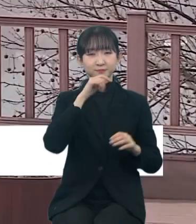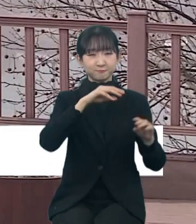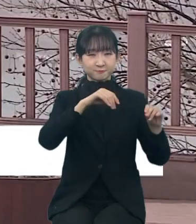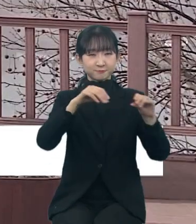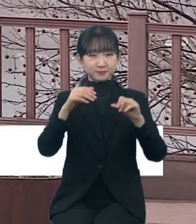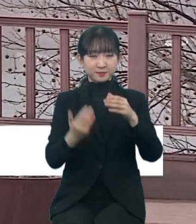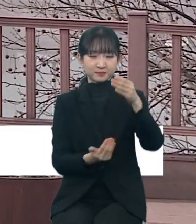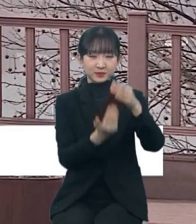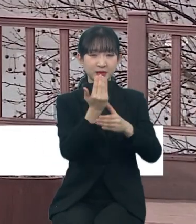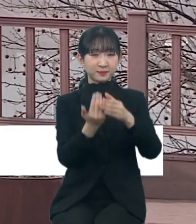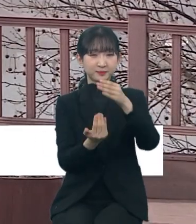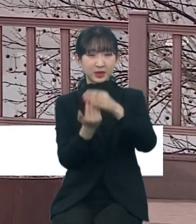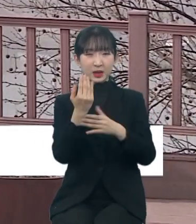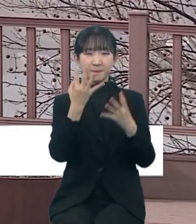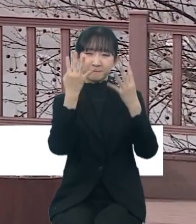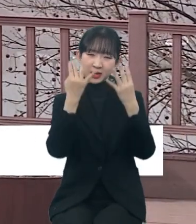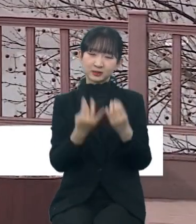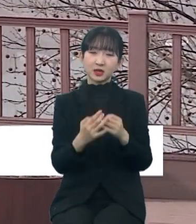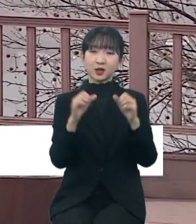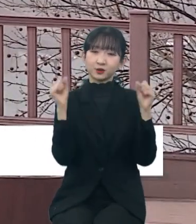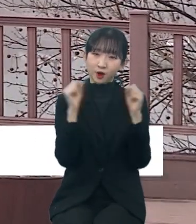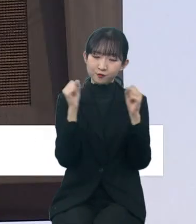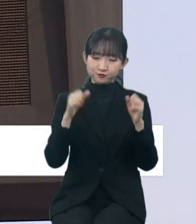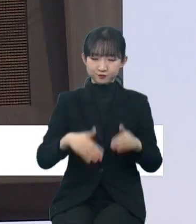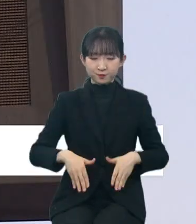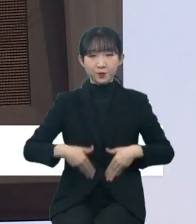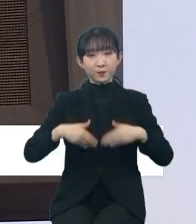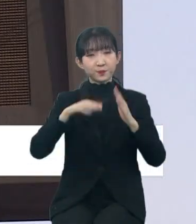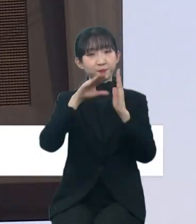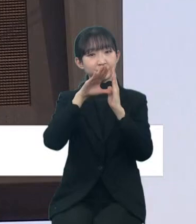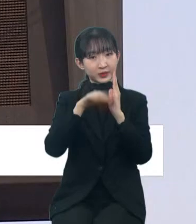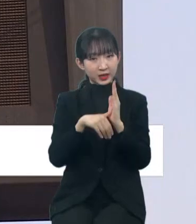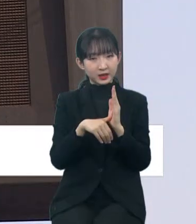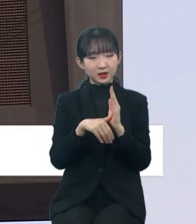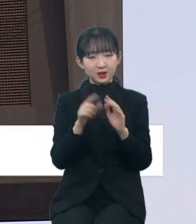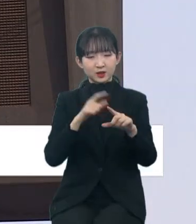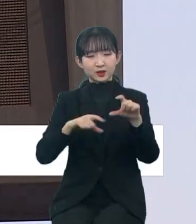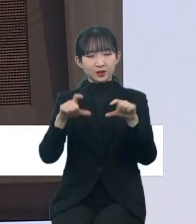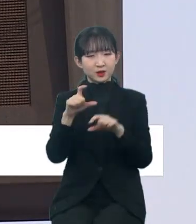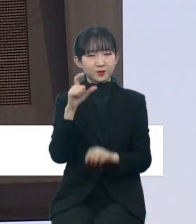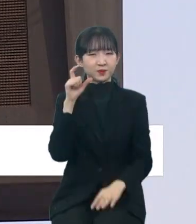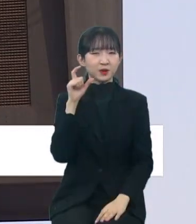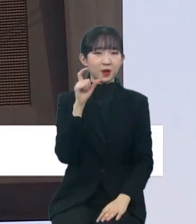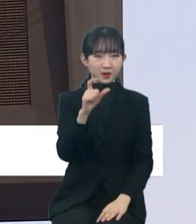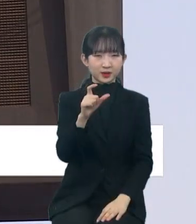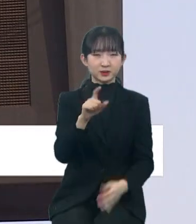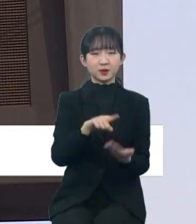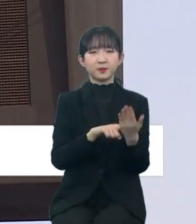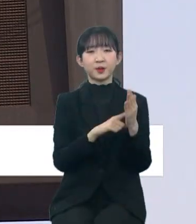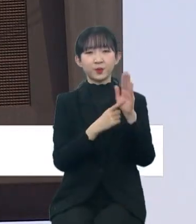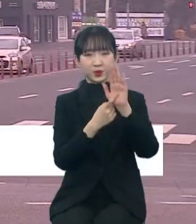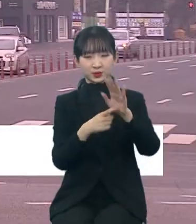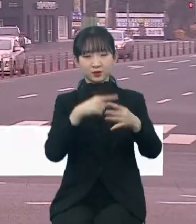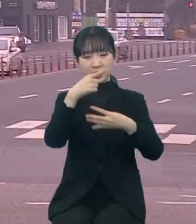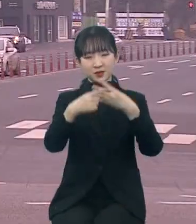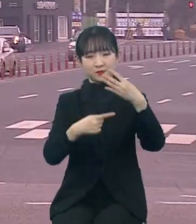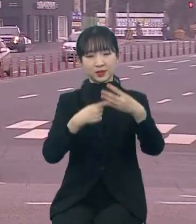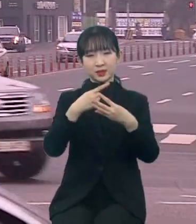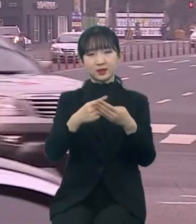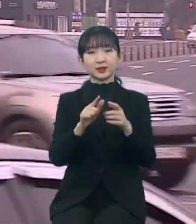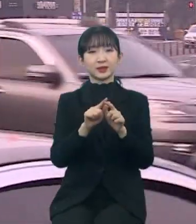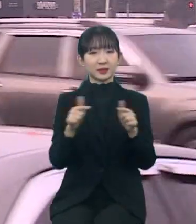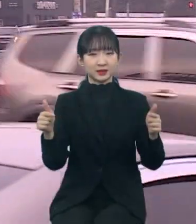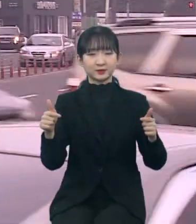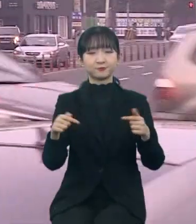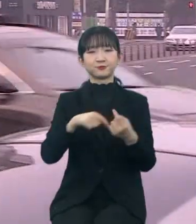잦은 겨울철과 초봄에 평소보다 강화된 저감 정책을 추진하는 미세먼지 계절 관리제를 운영합니다.